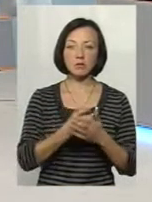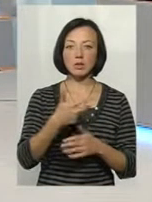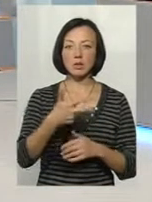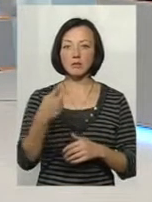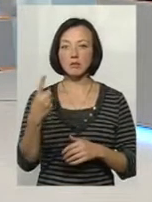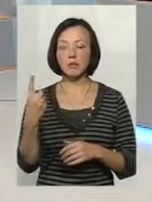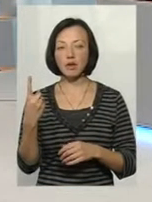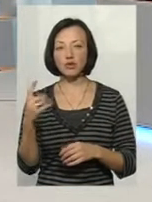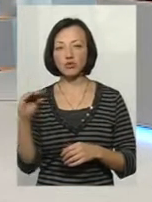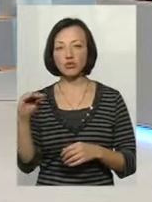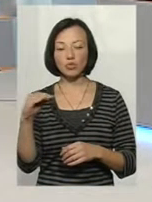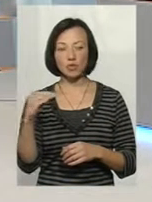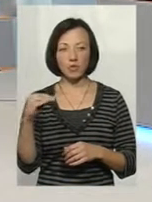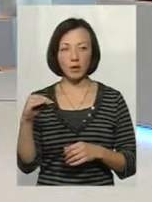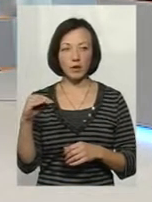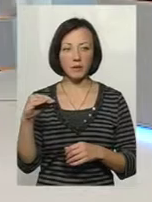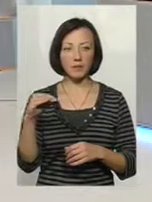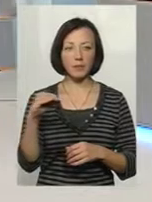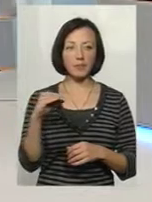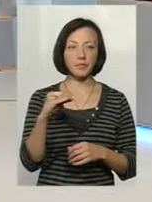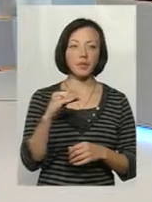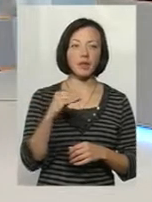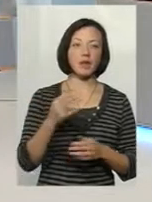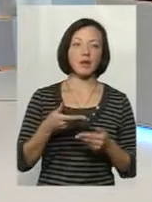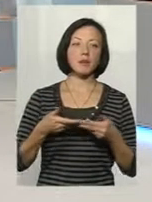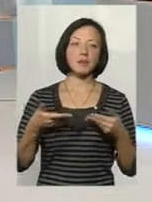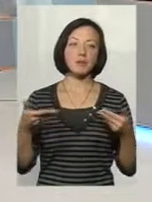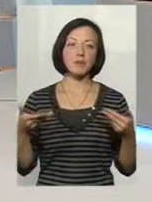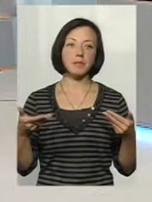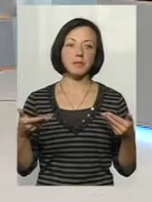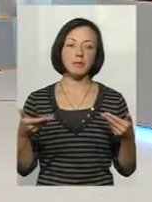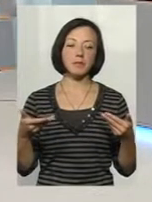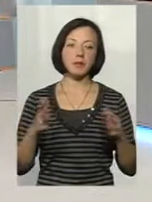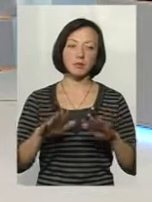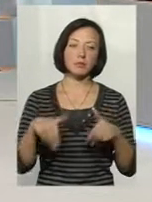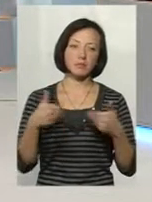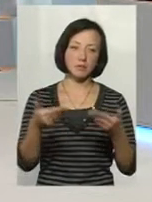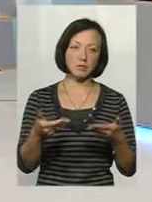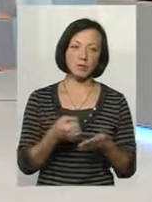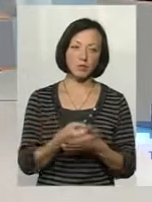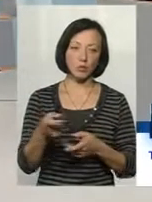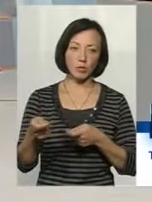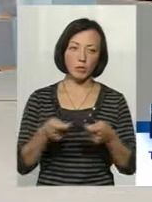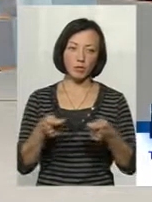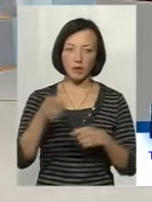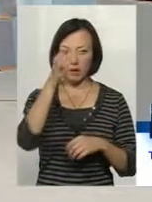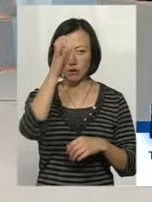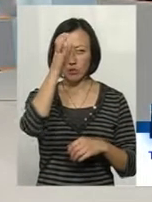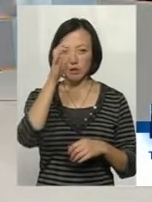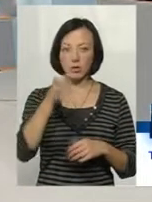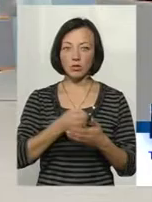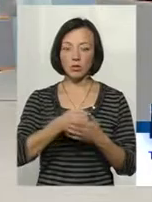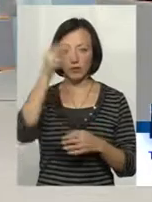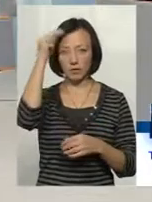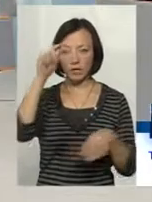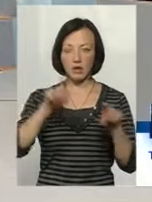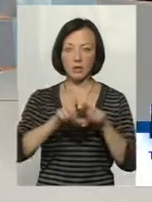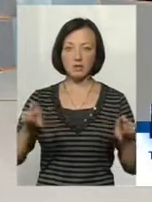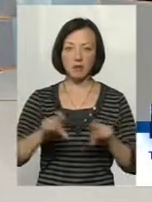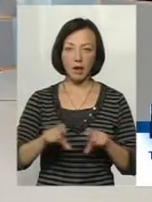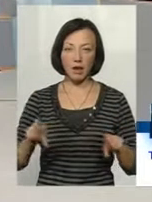по 31 жовтня. Ми звернулися з пропозицією до управління освіти, до навчальних